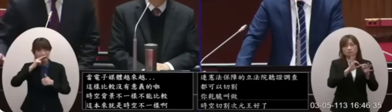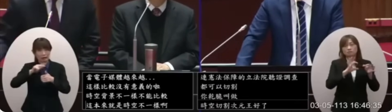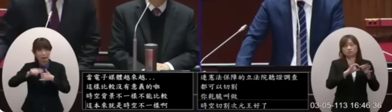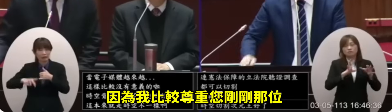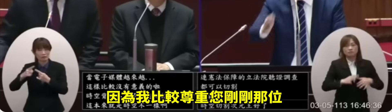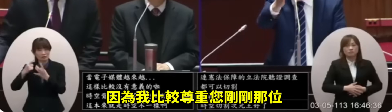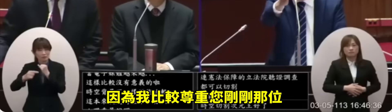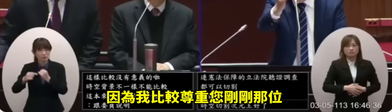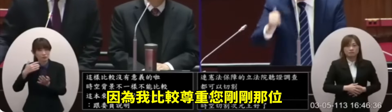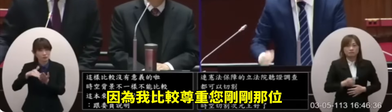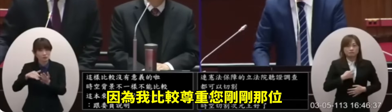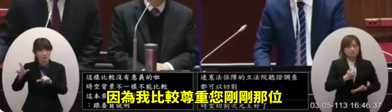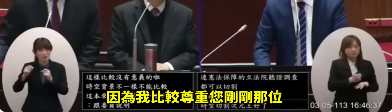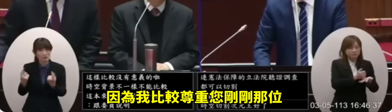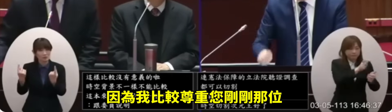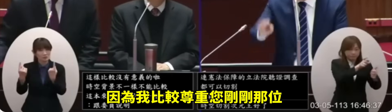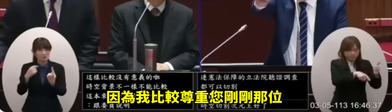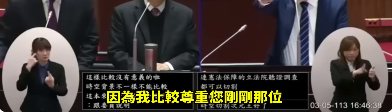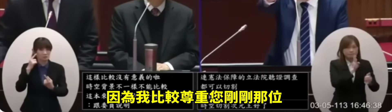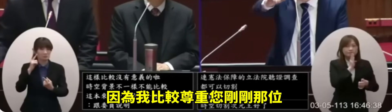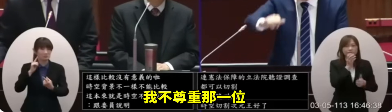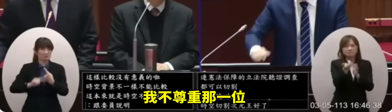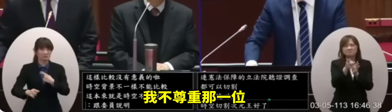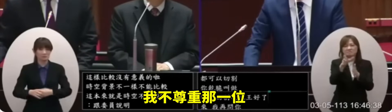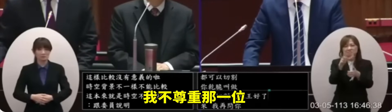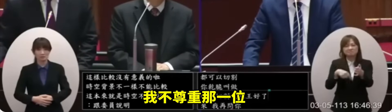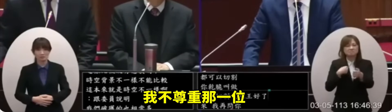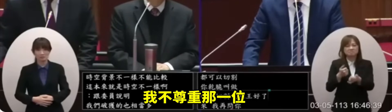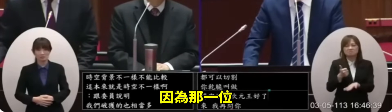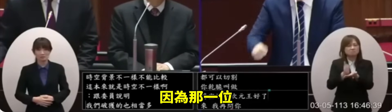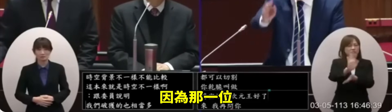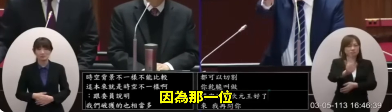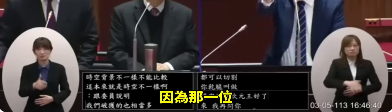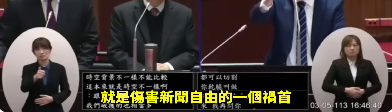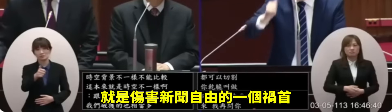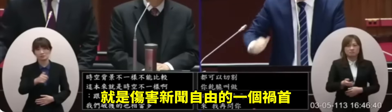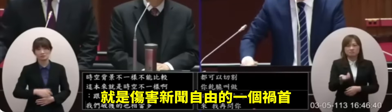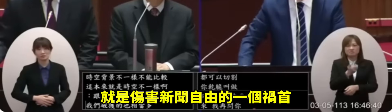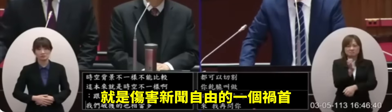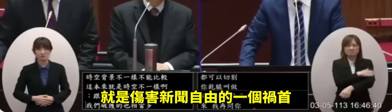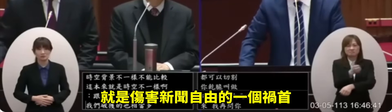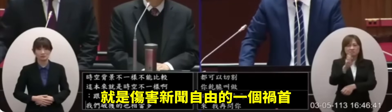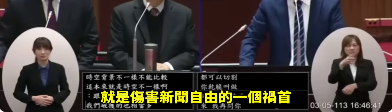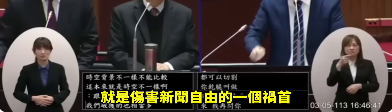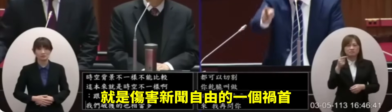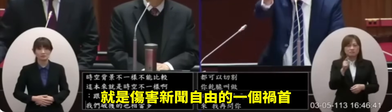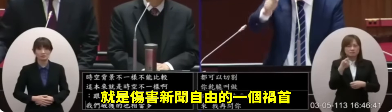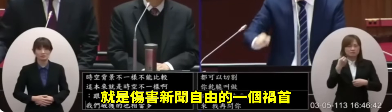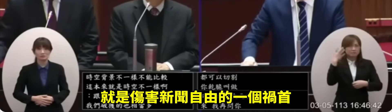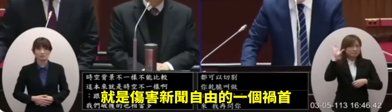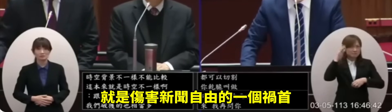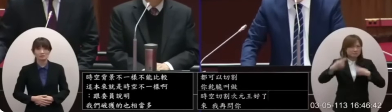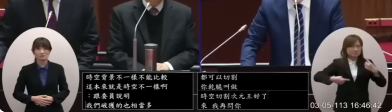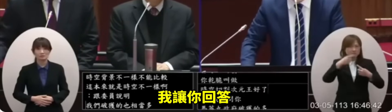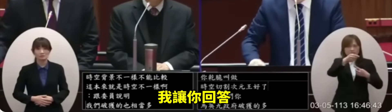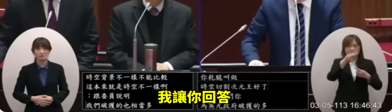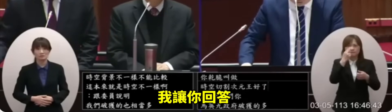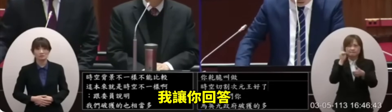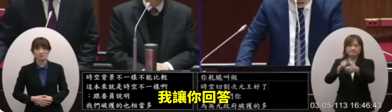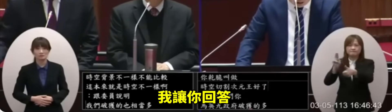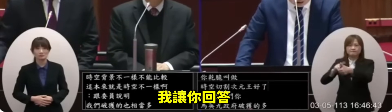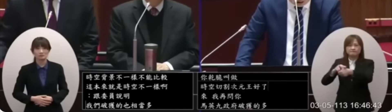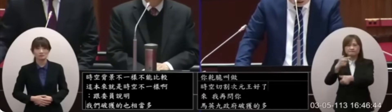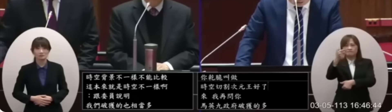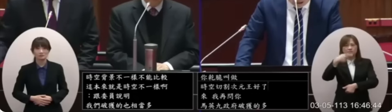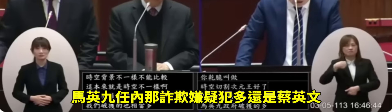系，因为我比较尊重您啦。刚刚那一位我不尊重了， 谢谢， 因为那一位就是伤害新闻自由的一个祸首了。我让